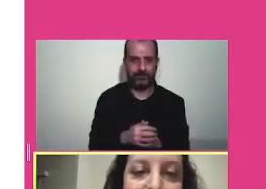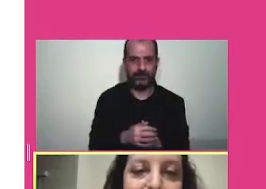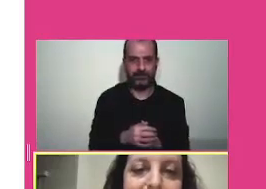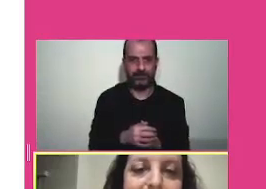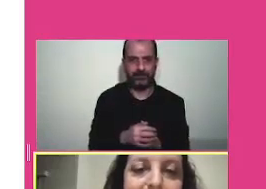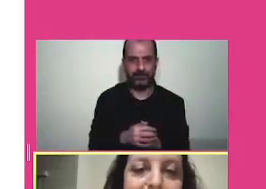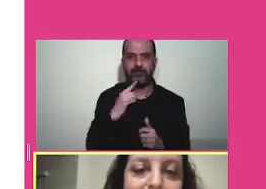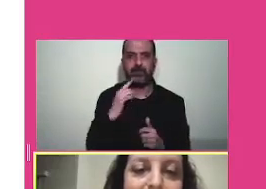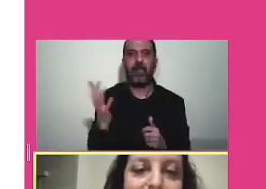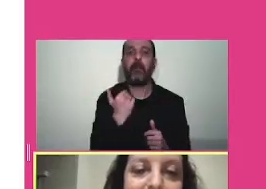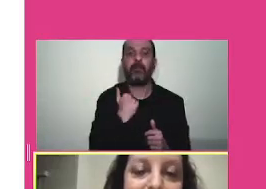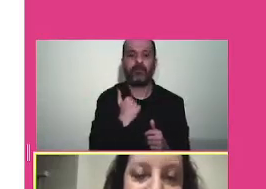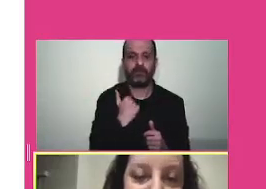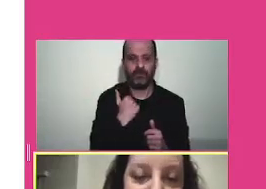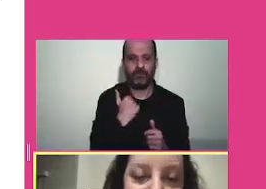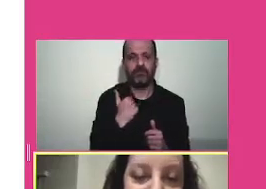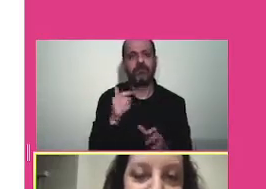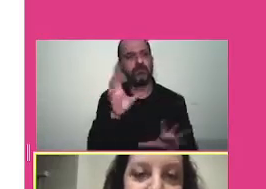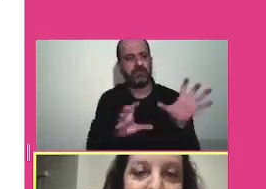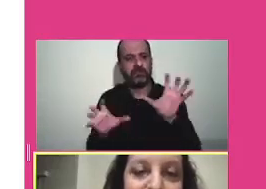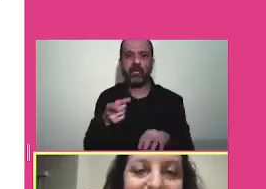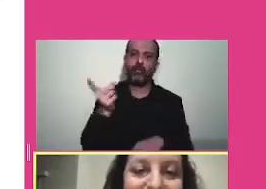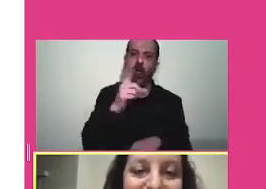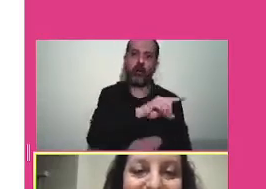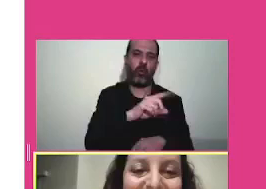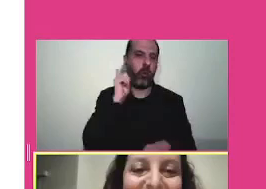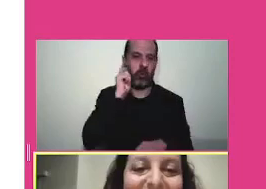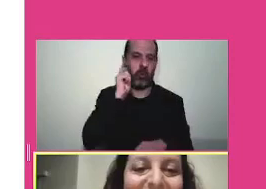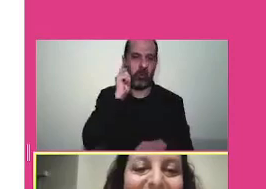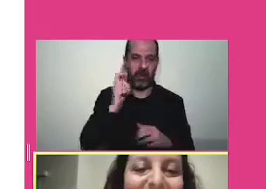Δεν υπάρχει, ωραία, θα δοκιμάσω άλλο.